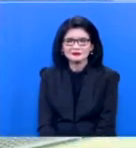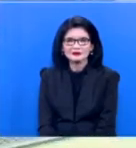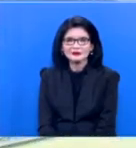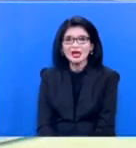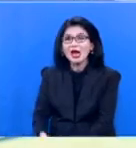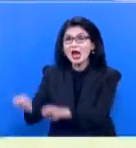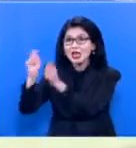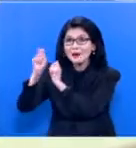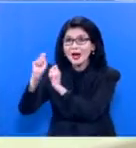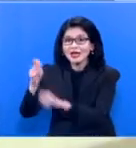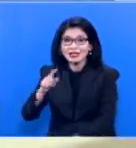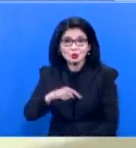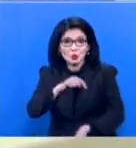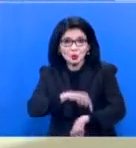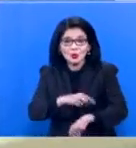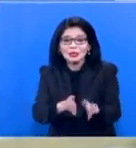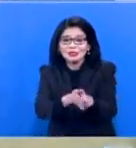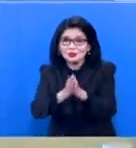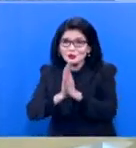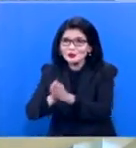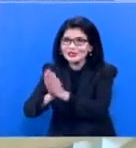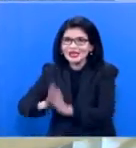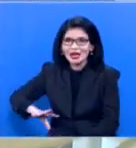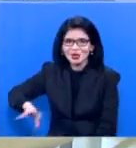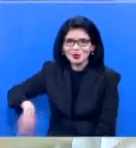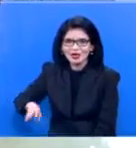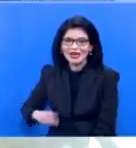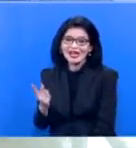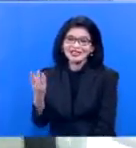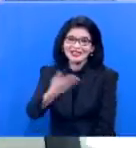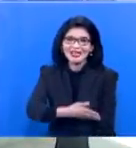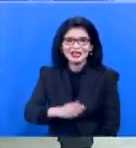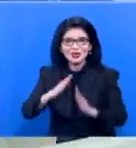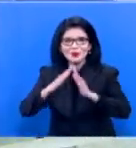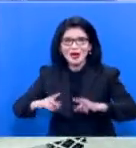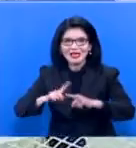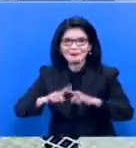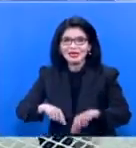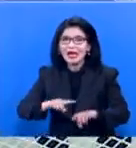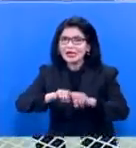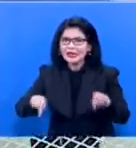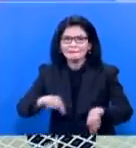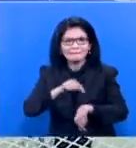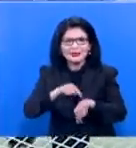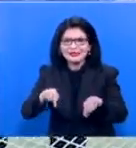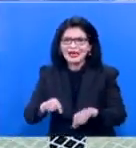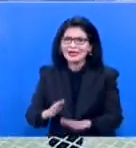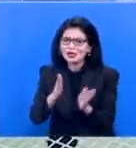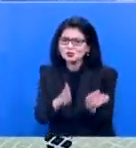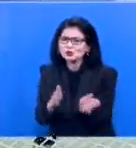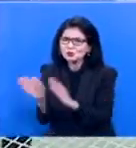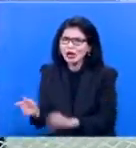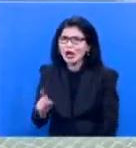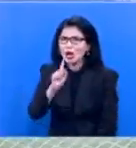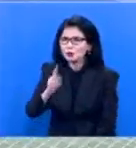Lebaran menjadi momen untuk silaturahmi dengan keluarga dan mengunjungi kerabat. Namun, kebiasaan tersebut harus ditangguhkan untuk